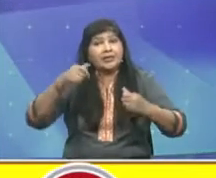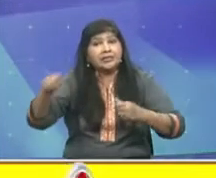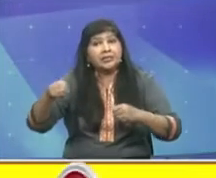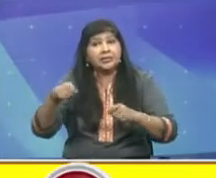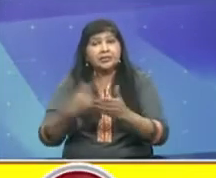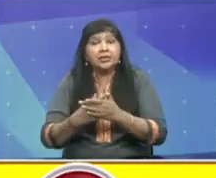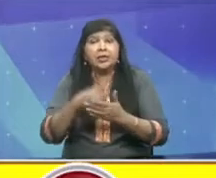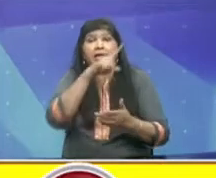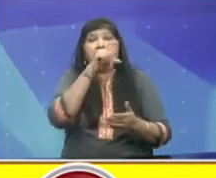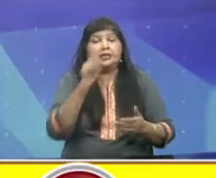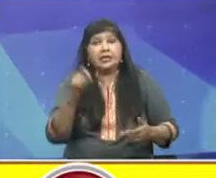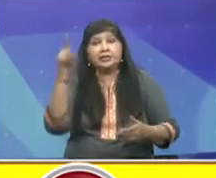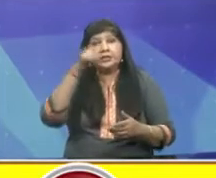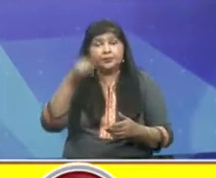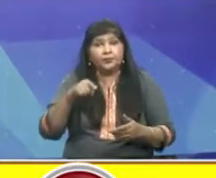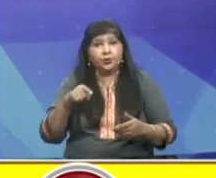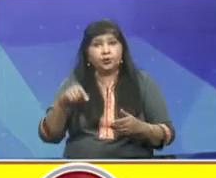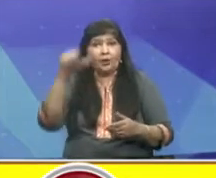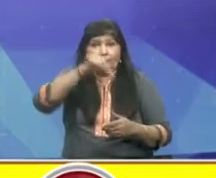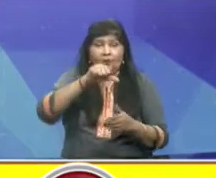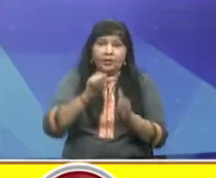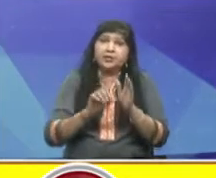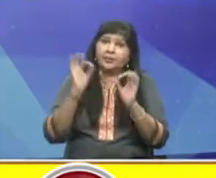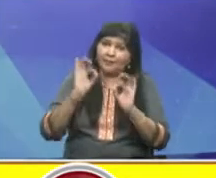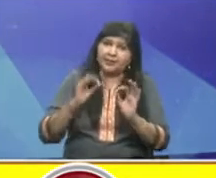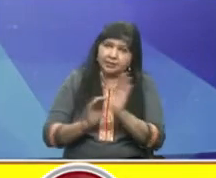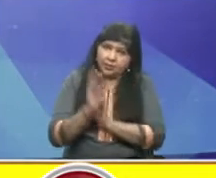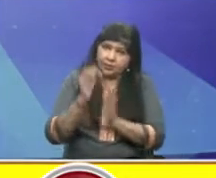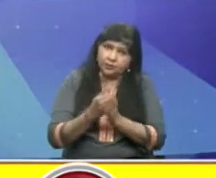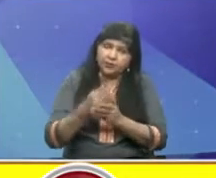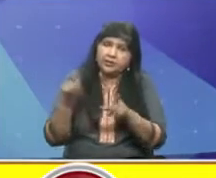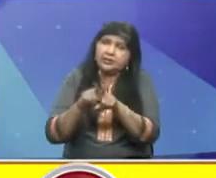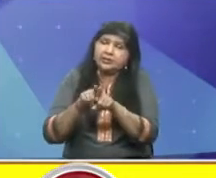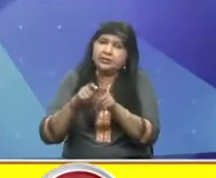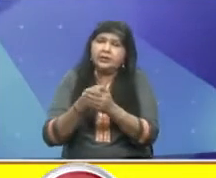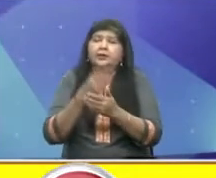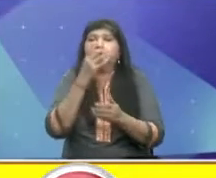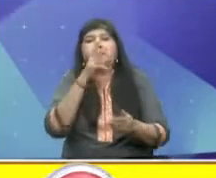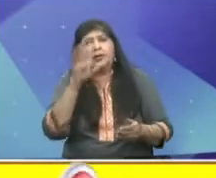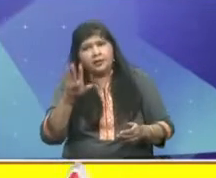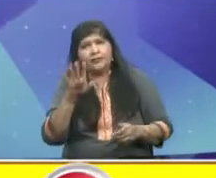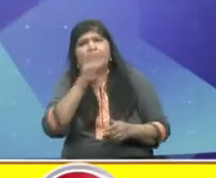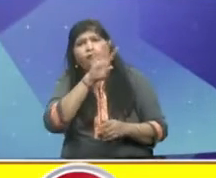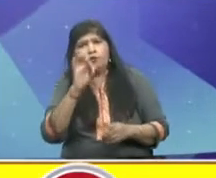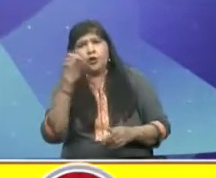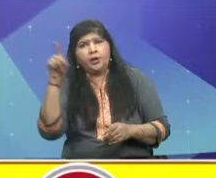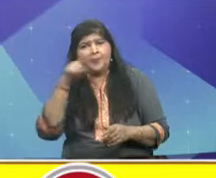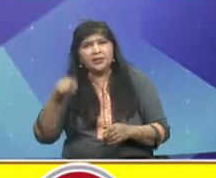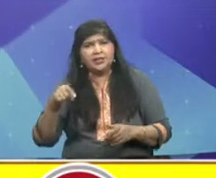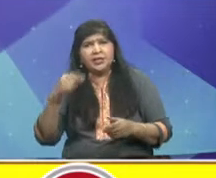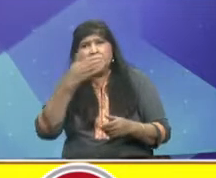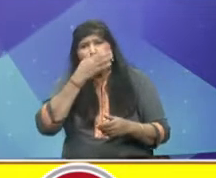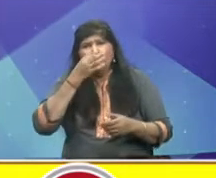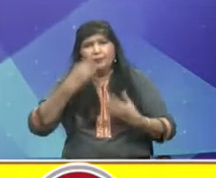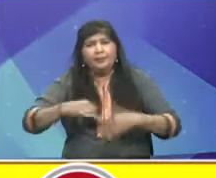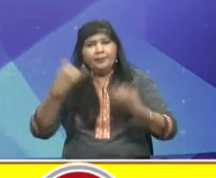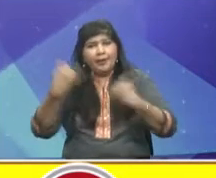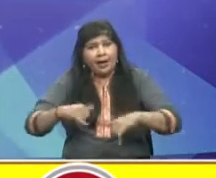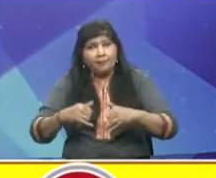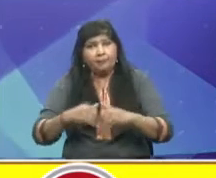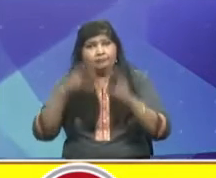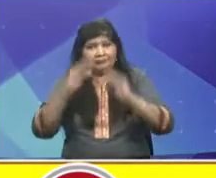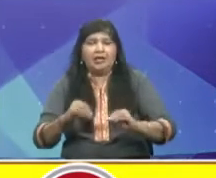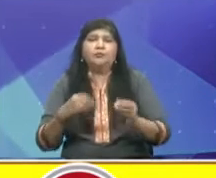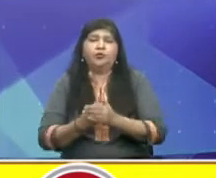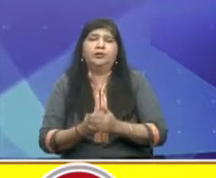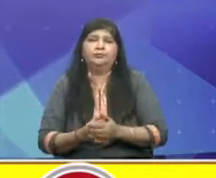पे 10% फ्यूल एफिशिएंसी इंक्रीज हुआ, और उसमें भी 35-40% एमिशंस कम हो गया। मयूर, मुझे अच्छा लगा